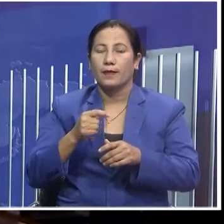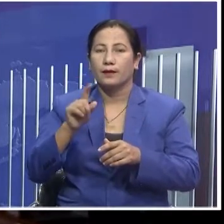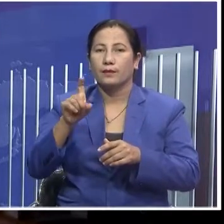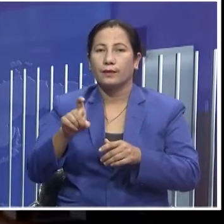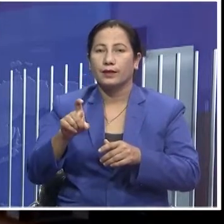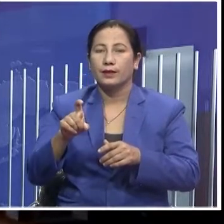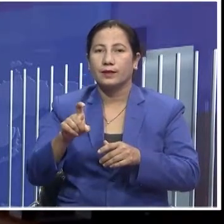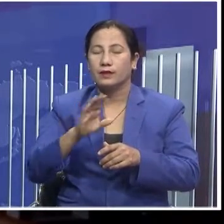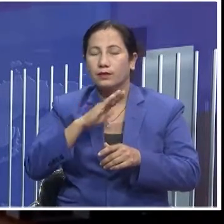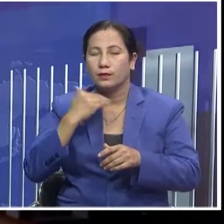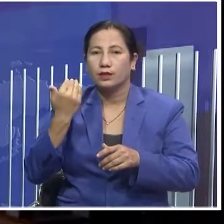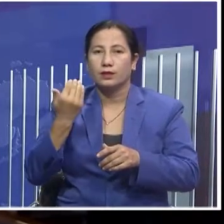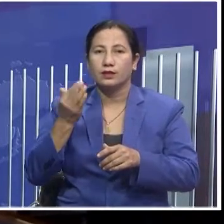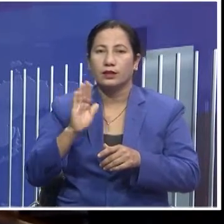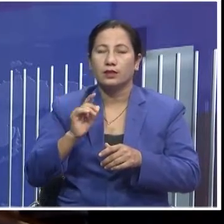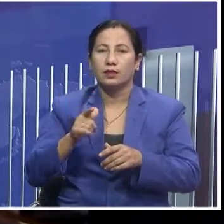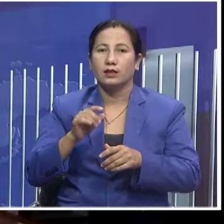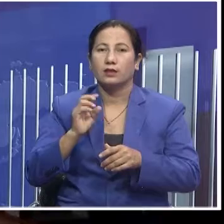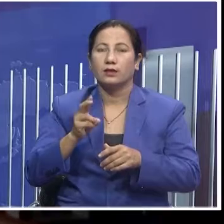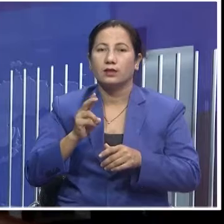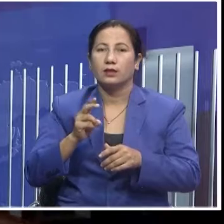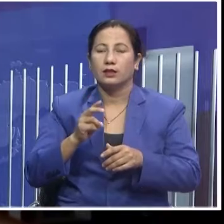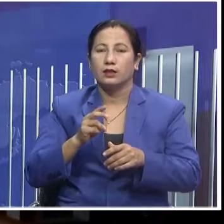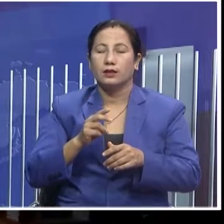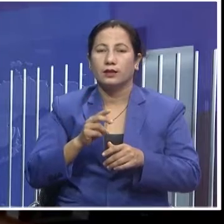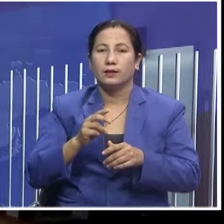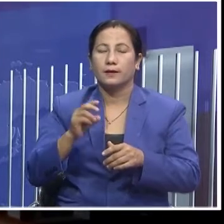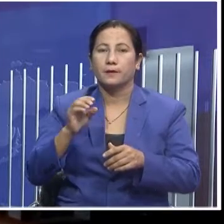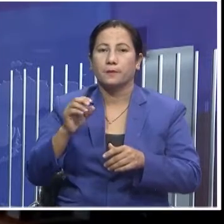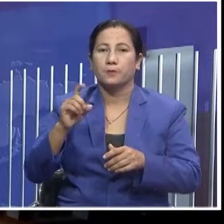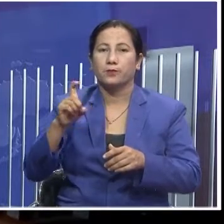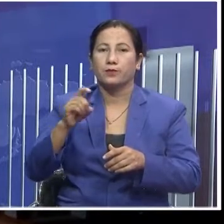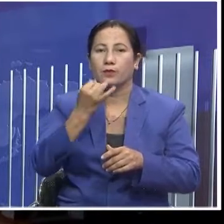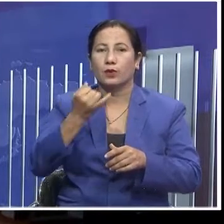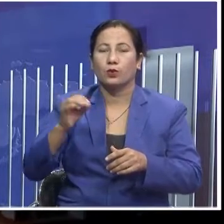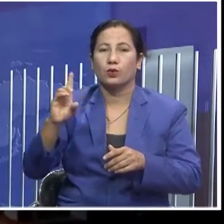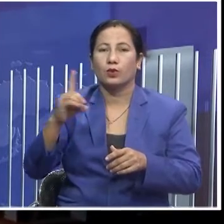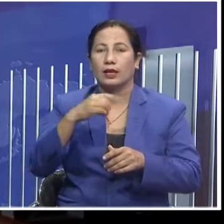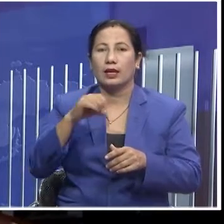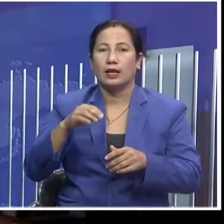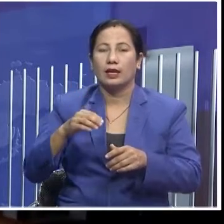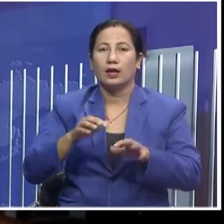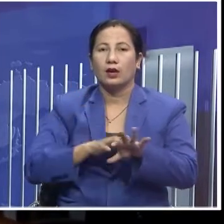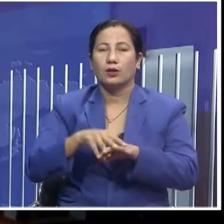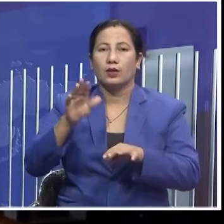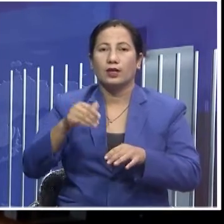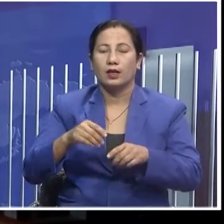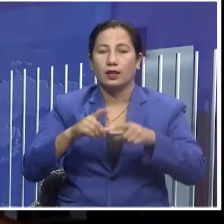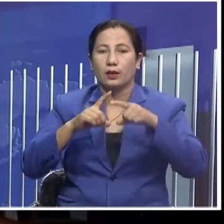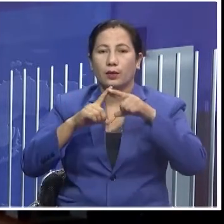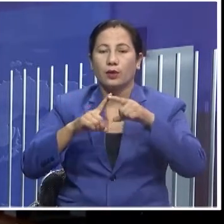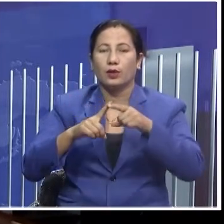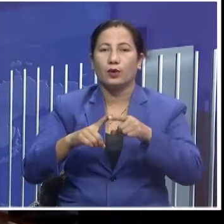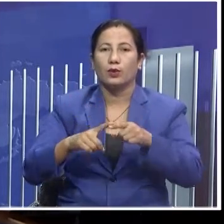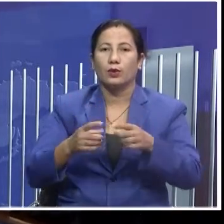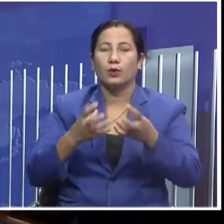त्यहाँ बितिसकिन् रे। अनि त्यसपछि त्यहाँ ग्वाला गोठालाहरू गएर त्यो बुढीलाई लिएर पोलेको हुनाले त्यसलाई चाहिँ